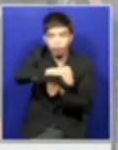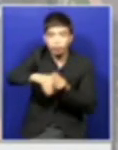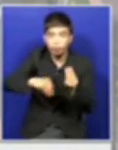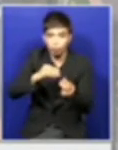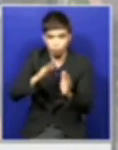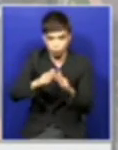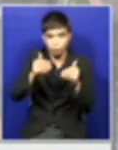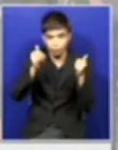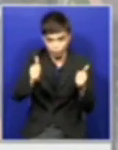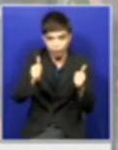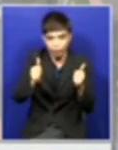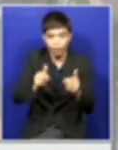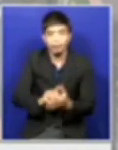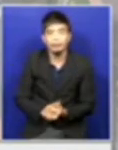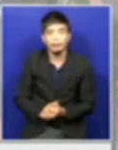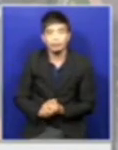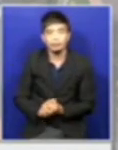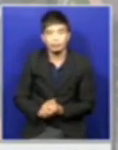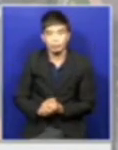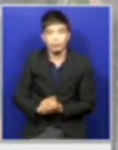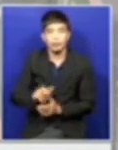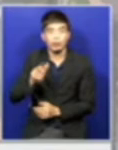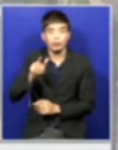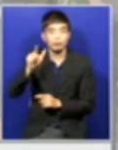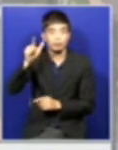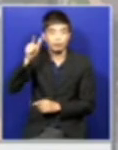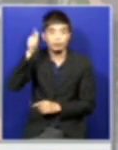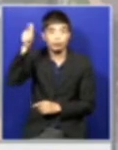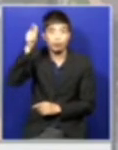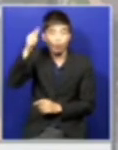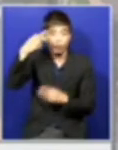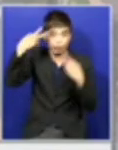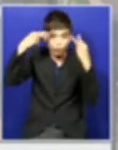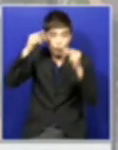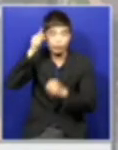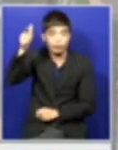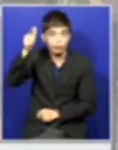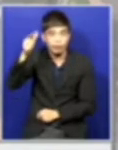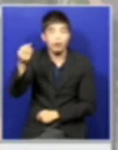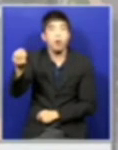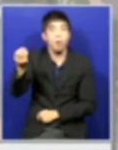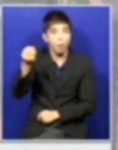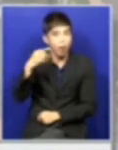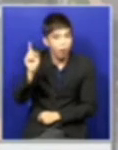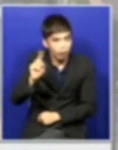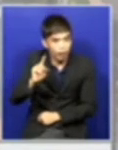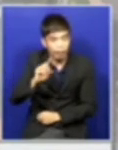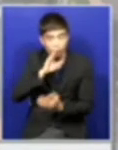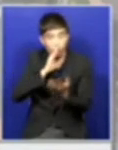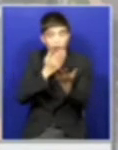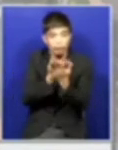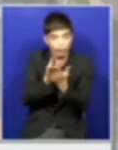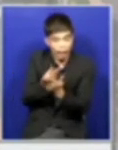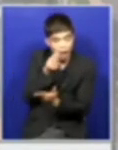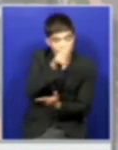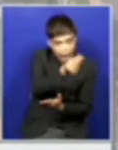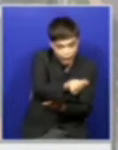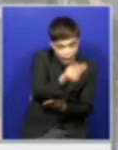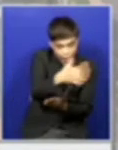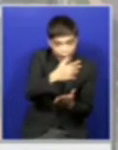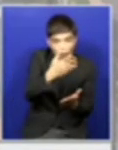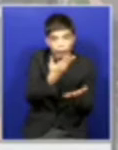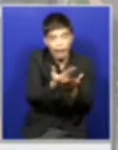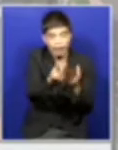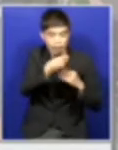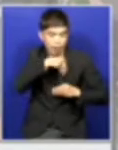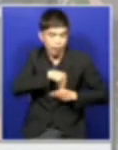าเงินที่ให้ไป100บาทเนี่ยถ้าไปซื้อของ13รอบรัฐบาลก็จะได้คืนครับซื้อ1รอบก็ตรง 7% ซื้